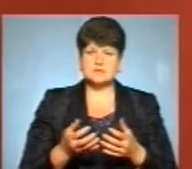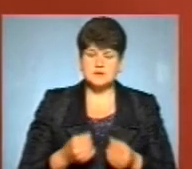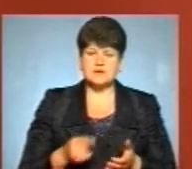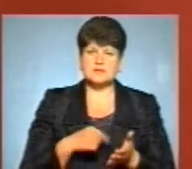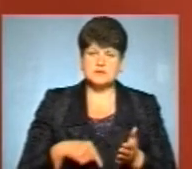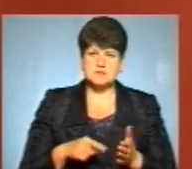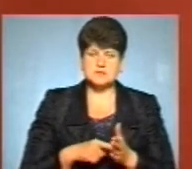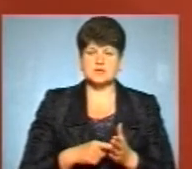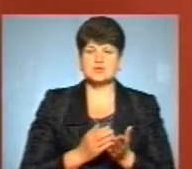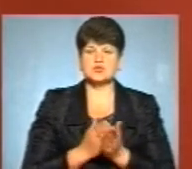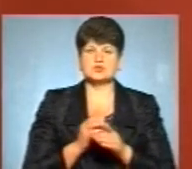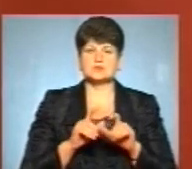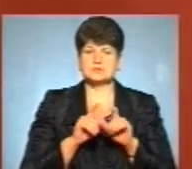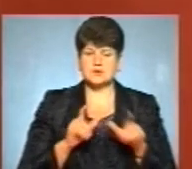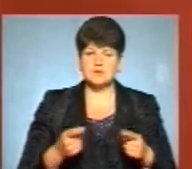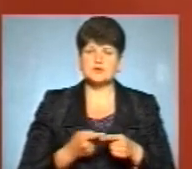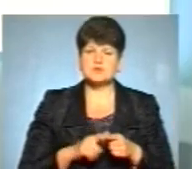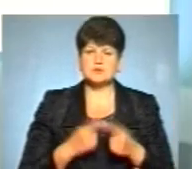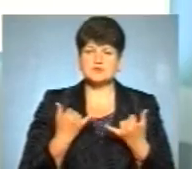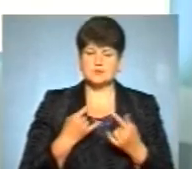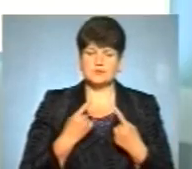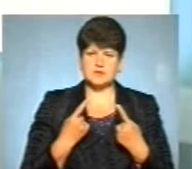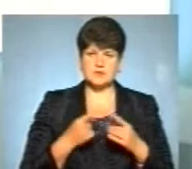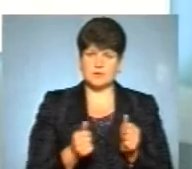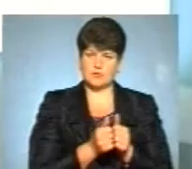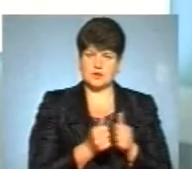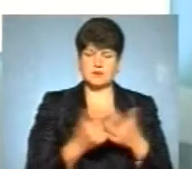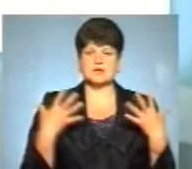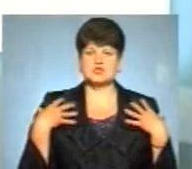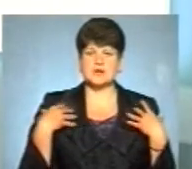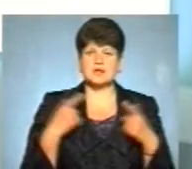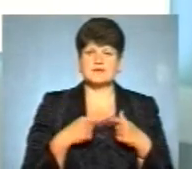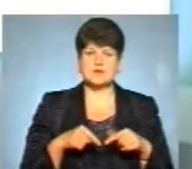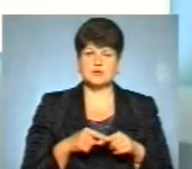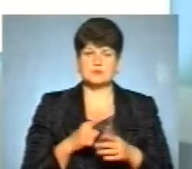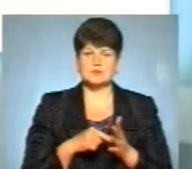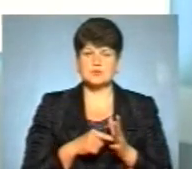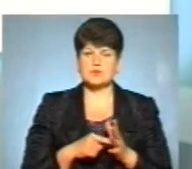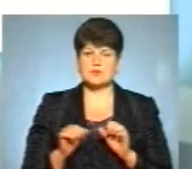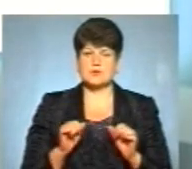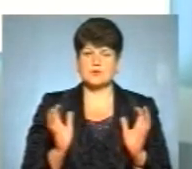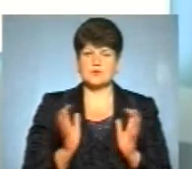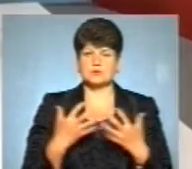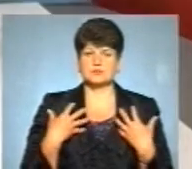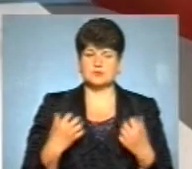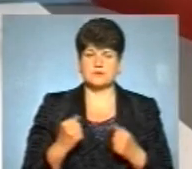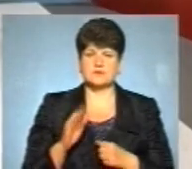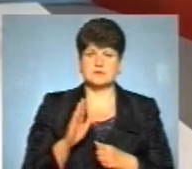штаб. Про це говоритимемо сьогодні. І поряд зі мною начальник міського відділу охорони здоров'я Василь Данчак. Вітаю вас. Доброго дня,